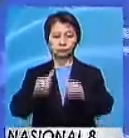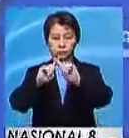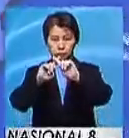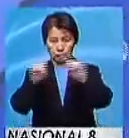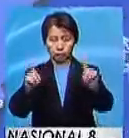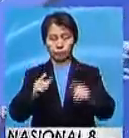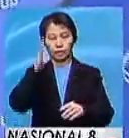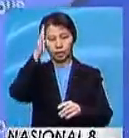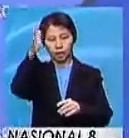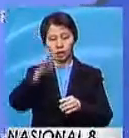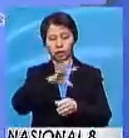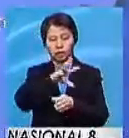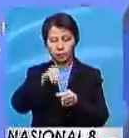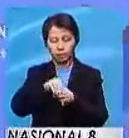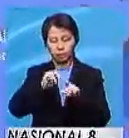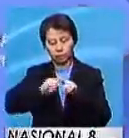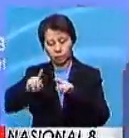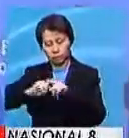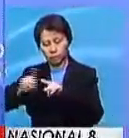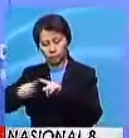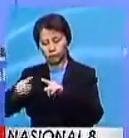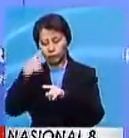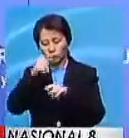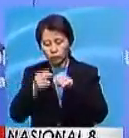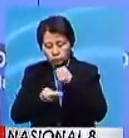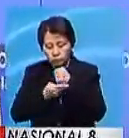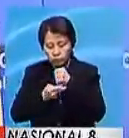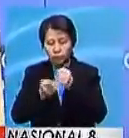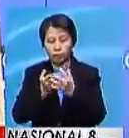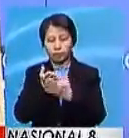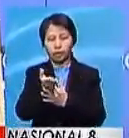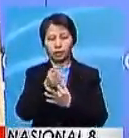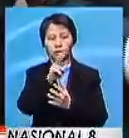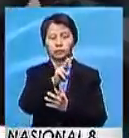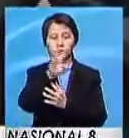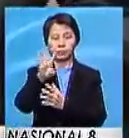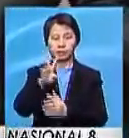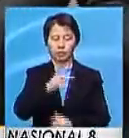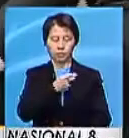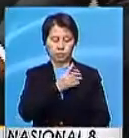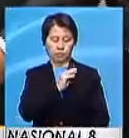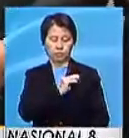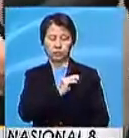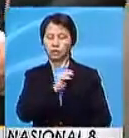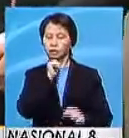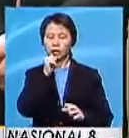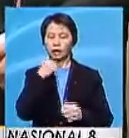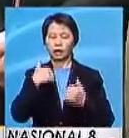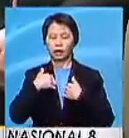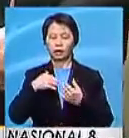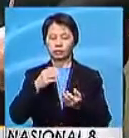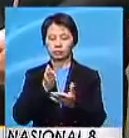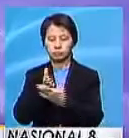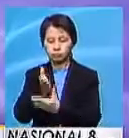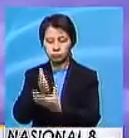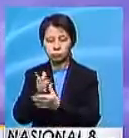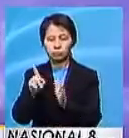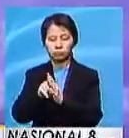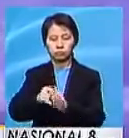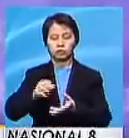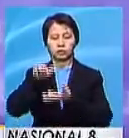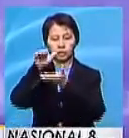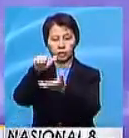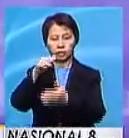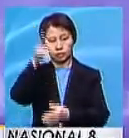Sebaliknya, ia akan meliputi pelbagai langkah penjimatan melalui 24 kementerian tanpa menjejaskan mekanisme penyampaian